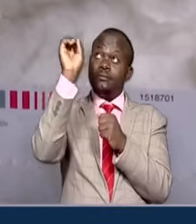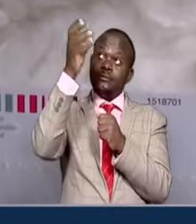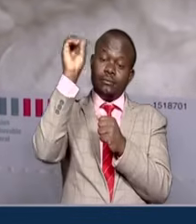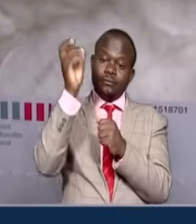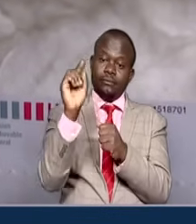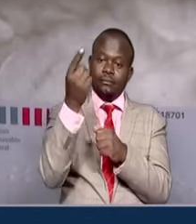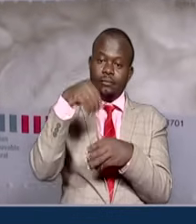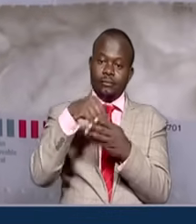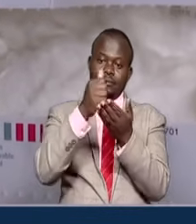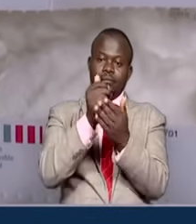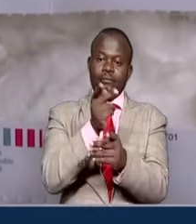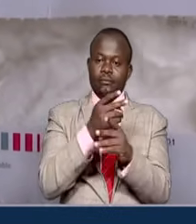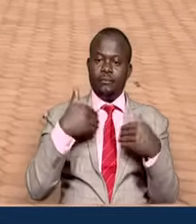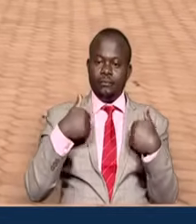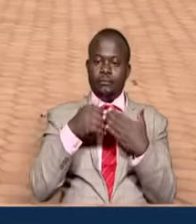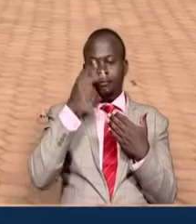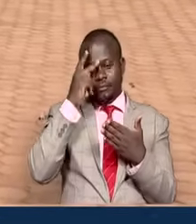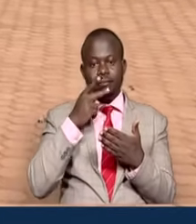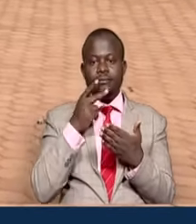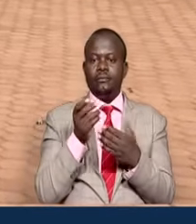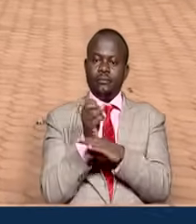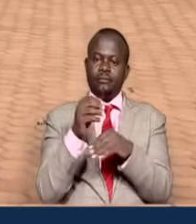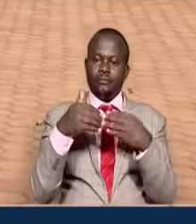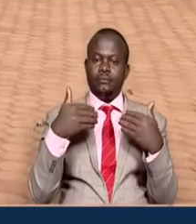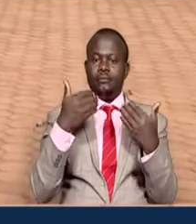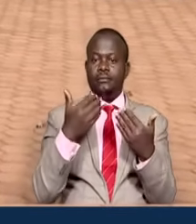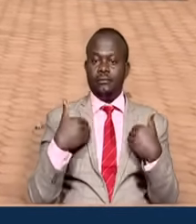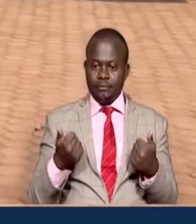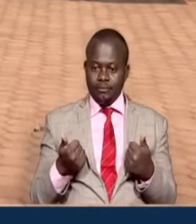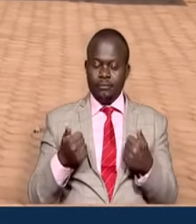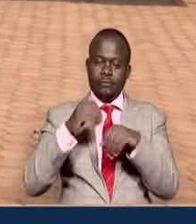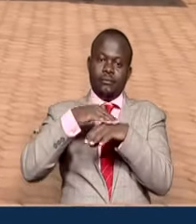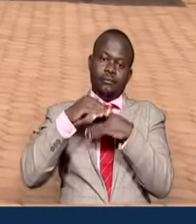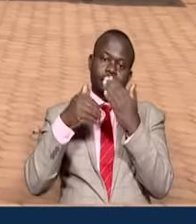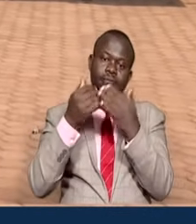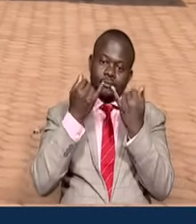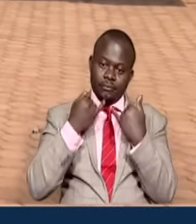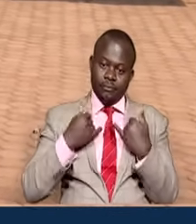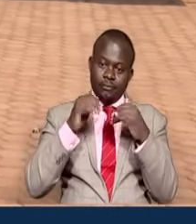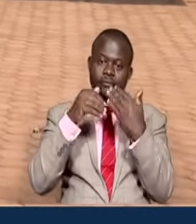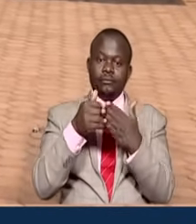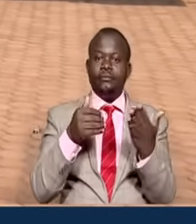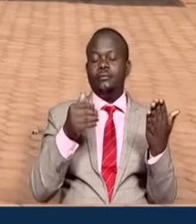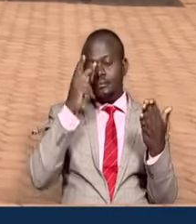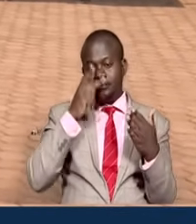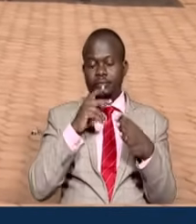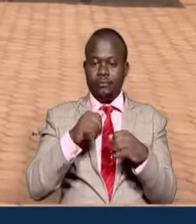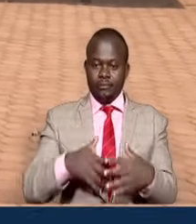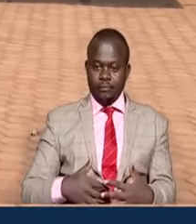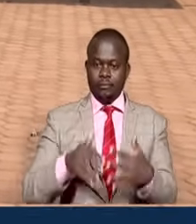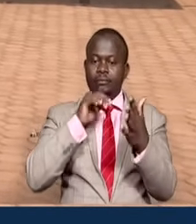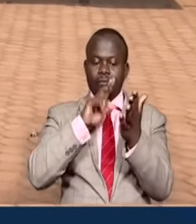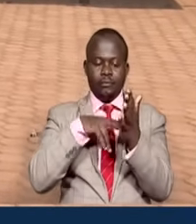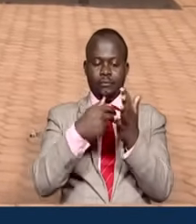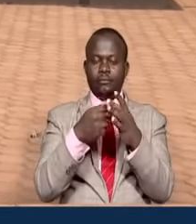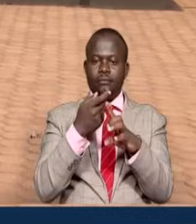mu bibafasha kwita ku buzima bw'ababyeyi. Umujyanama w'ubuzima arahamagara akatujya ko ari umubyeyi wafashwe n'inda wananiwe kuba yava